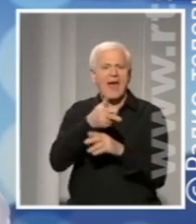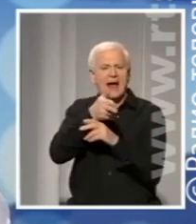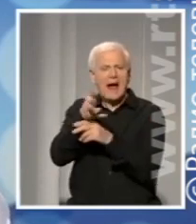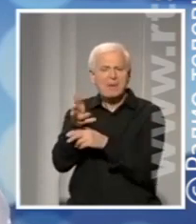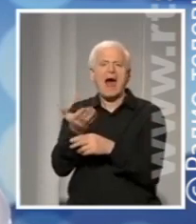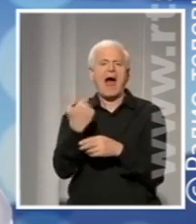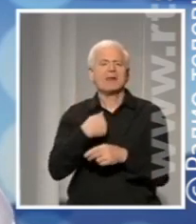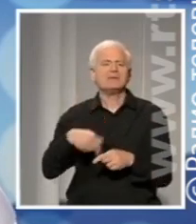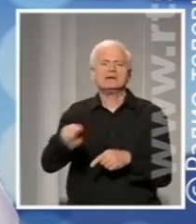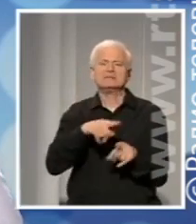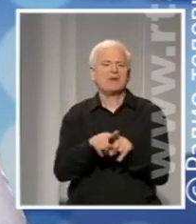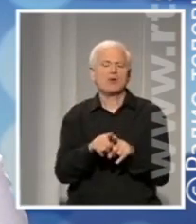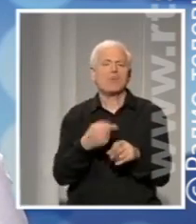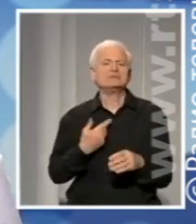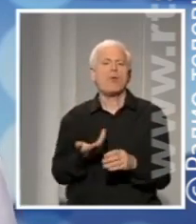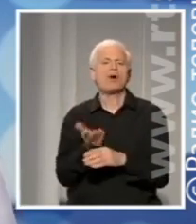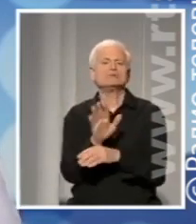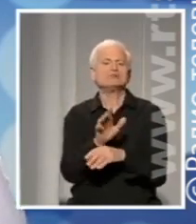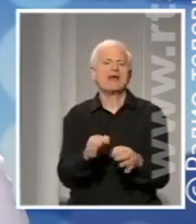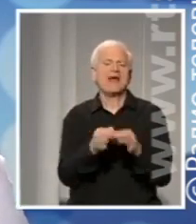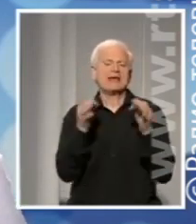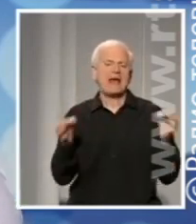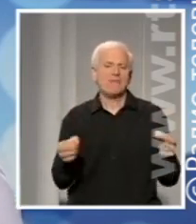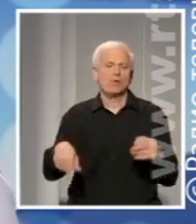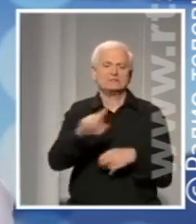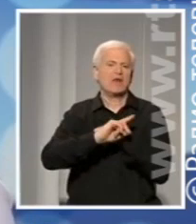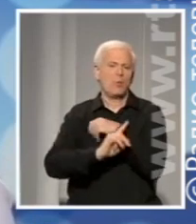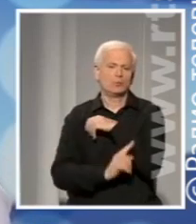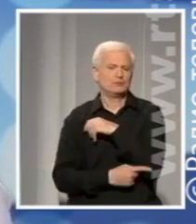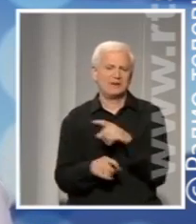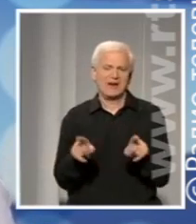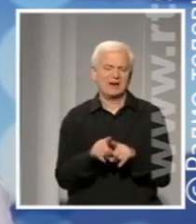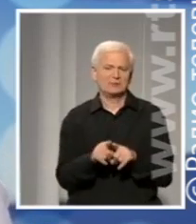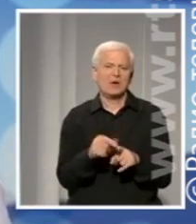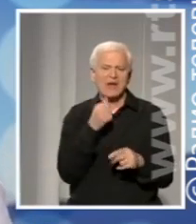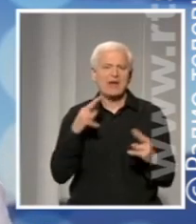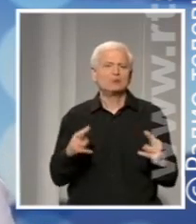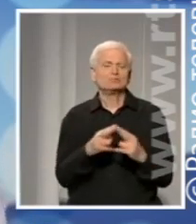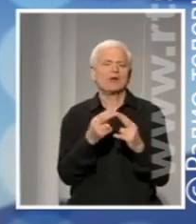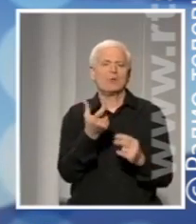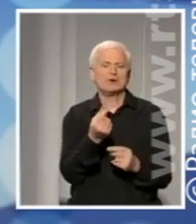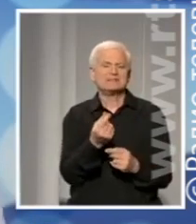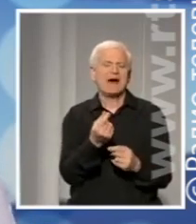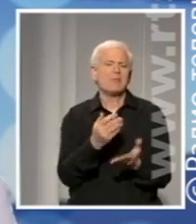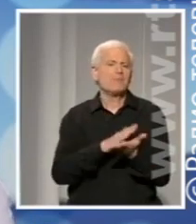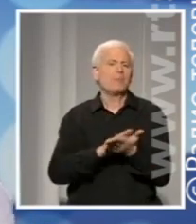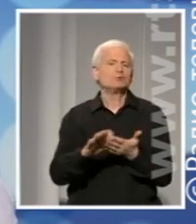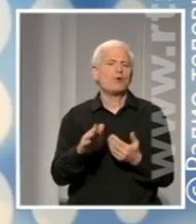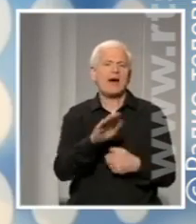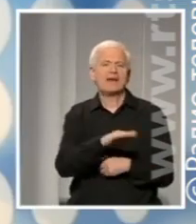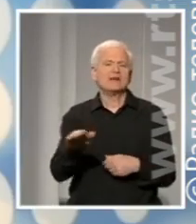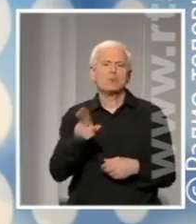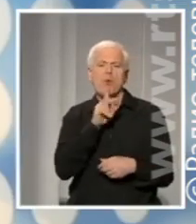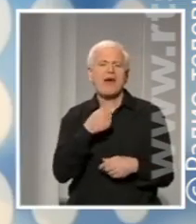smo svakako izloženi, dakle, javnosti i susretu sa prosto decom koja